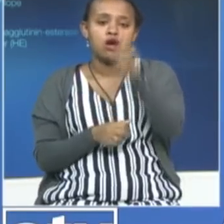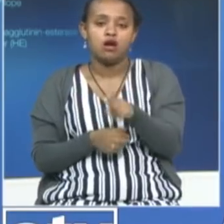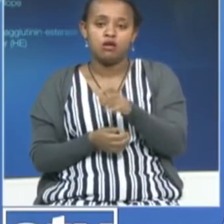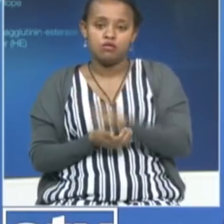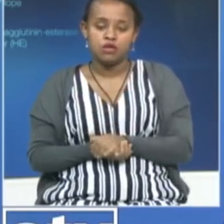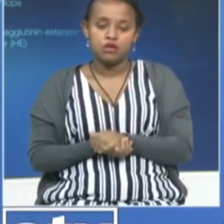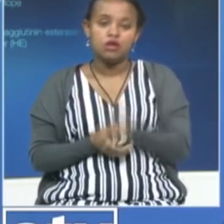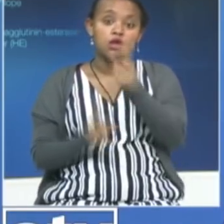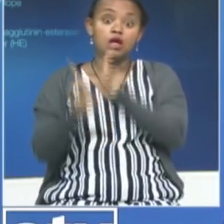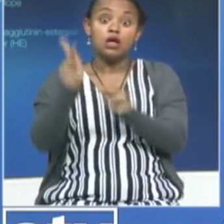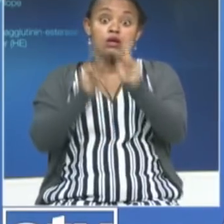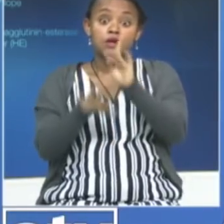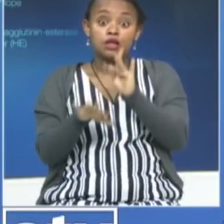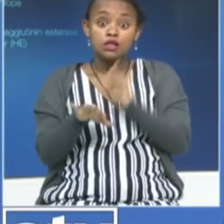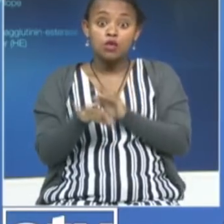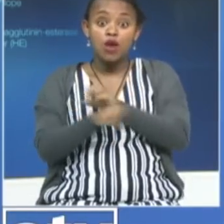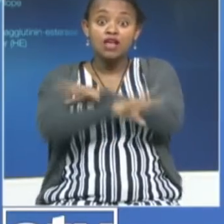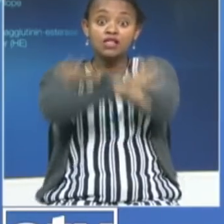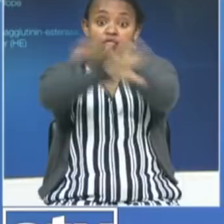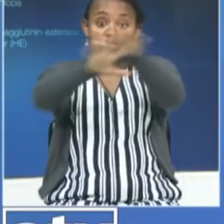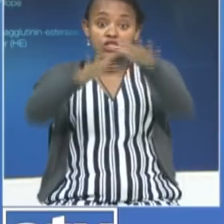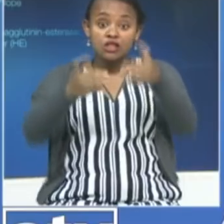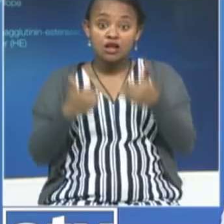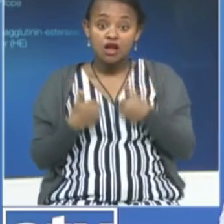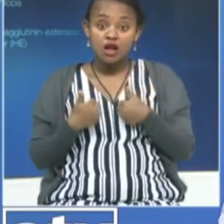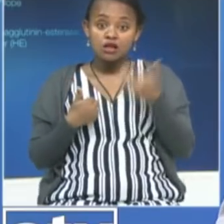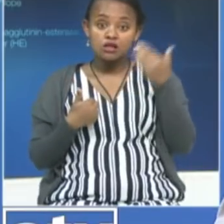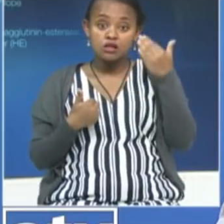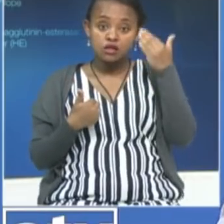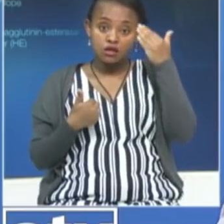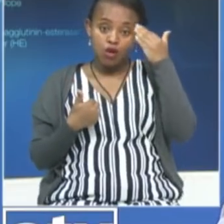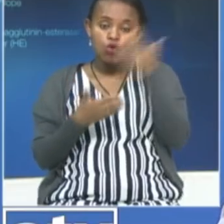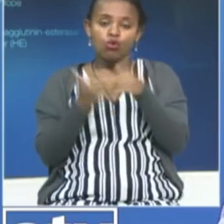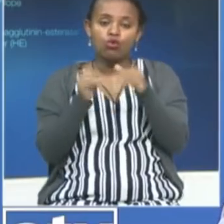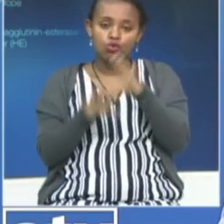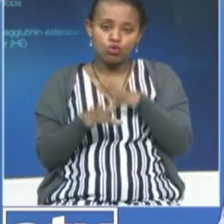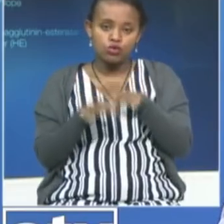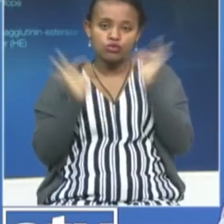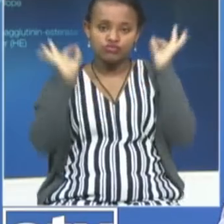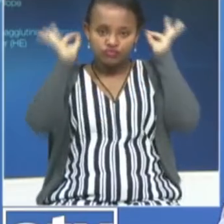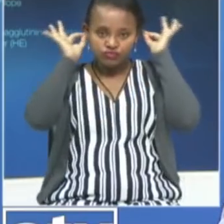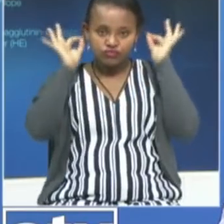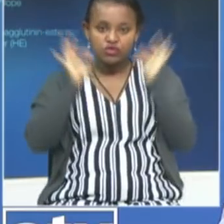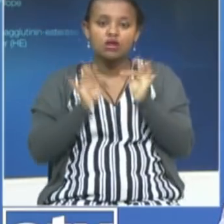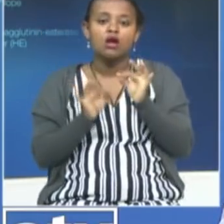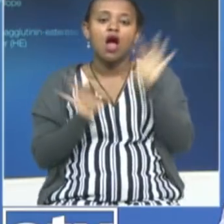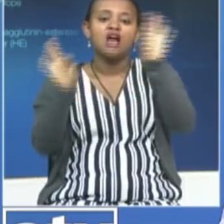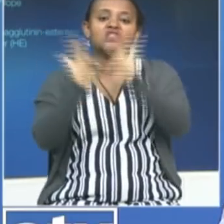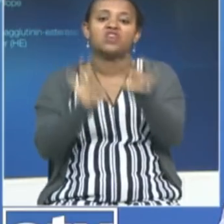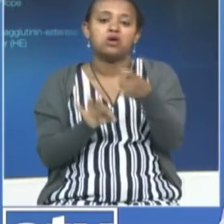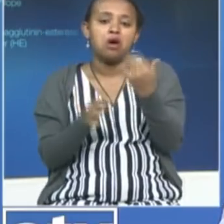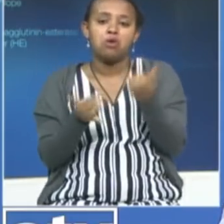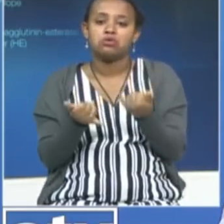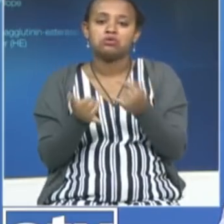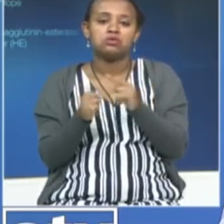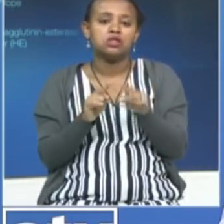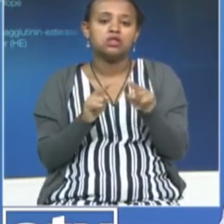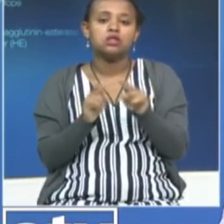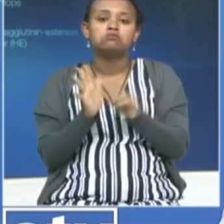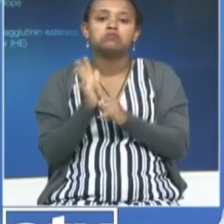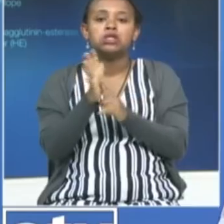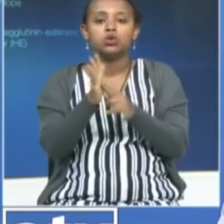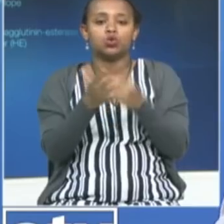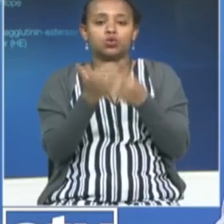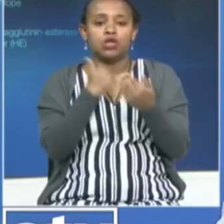እንግዲህ ማህበረሰብ ላይ ስርጭት እንዳለ ሲታወቅ ሁሉም ሰው መልበስ አስፈላጊ ሊሆን ይችላል አሁን ላይ ግን ምልክቱ ያለው ሰው